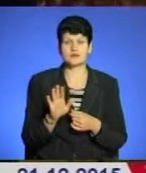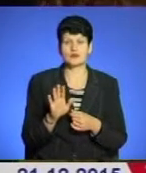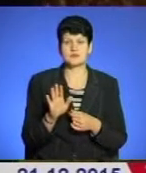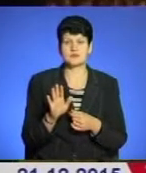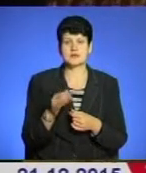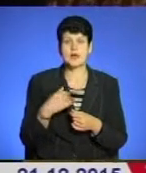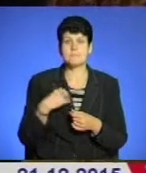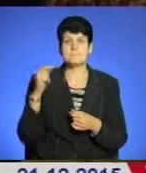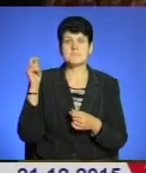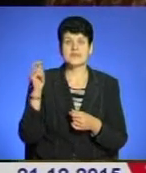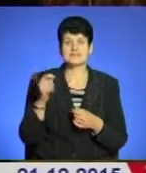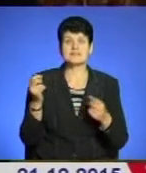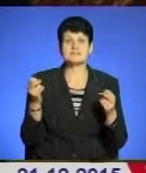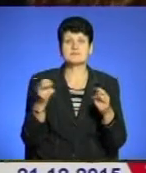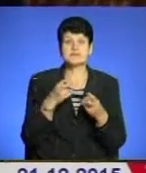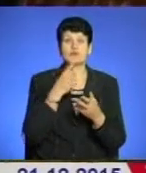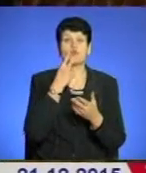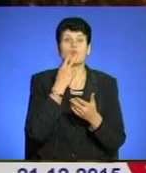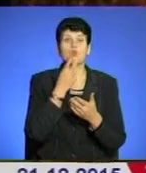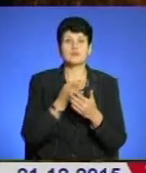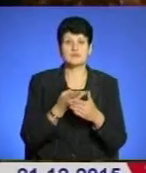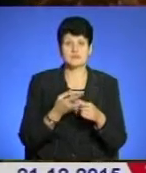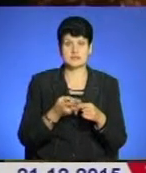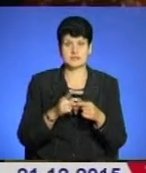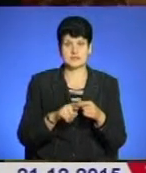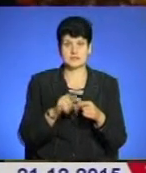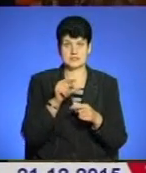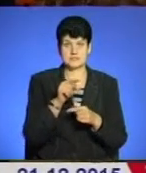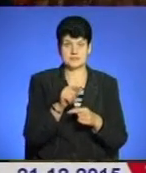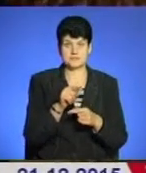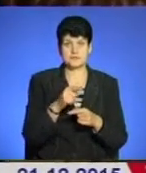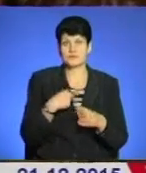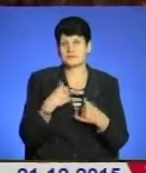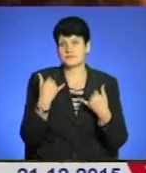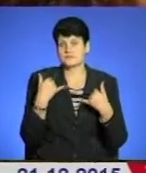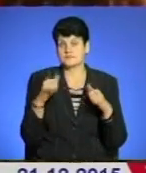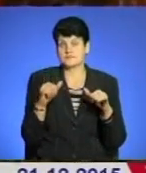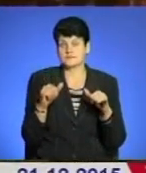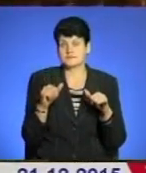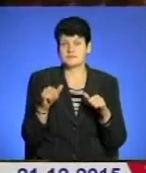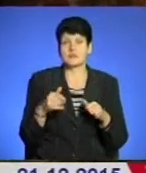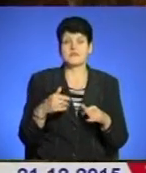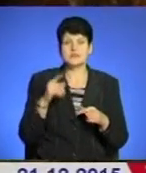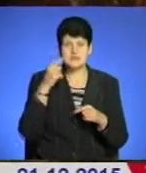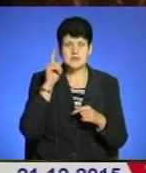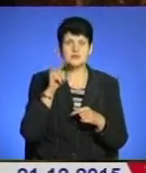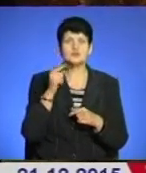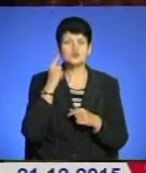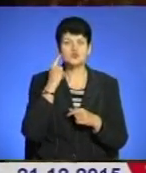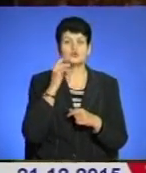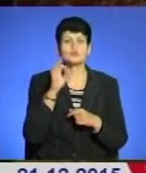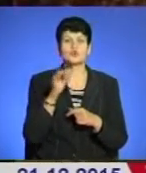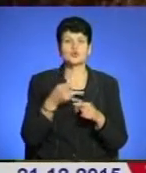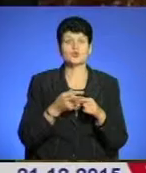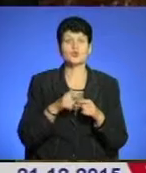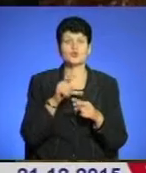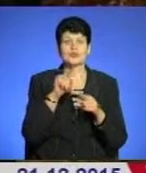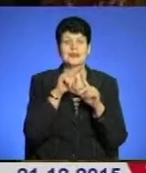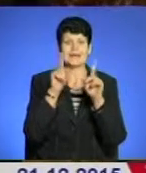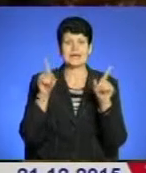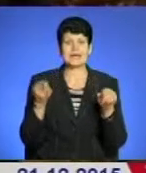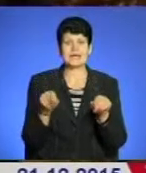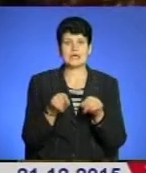я приїхала спеціально подивитись на це. Тому що це щось неймовірне. Ви знаєте, що чули про цю ікону? Ні,